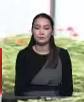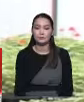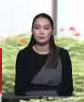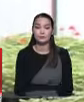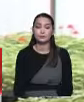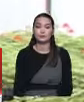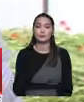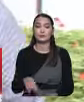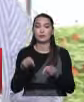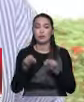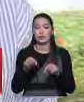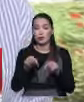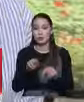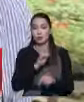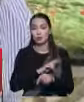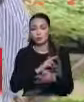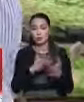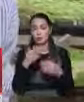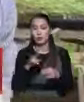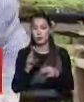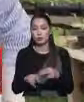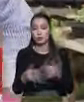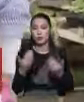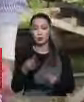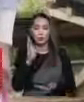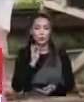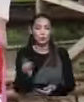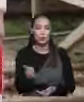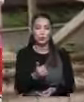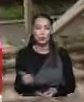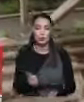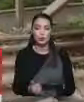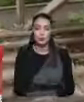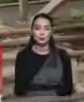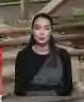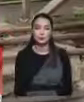Сабақтарды отырғызу жұмыстарын аяқтадым, енді суарамын.